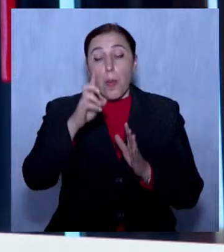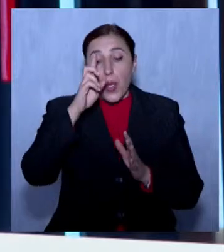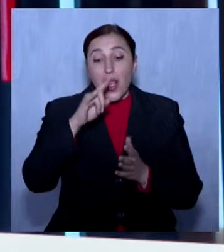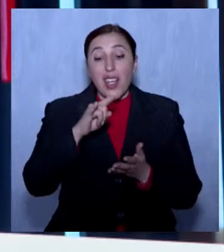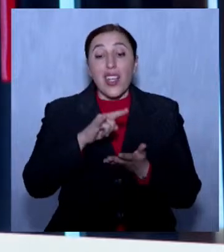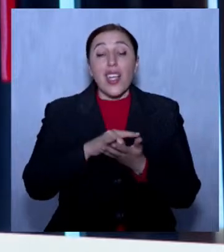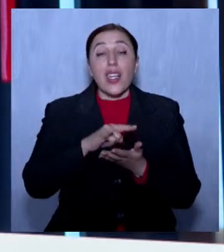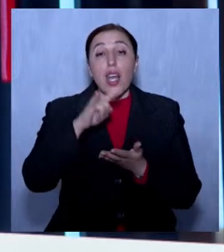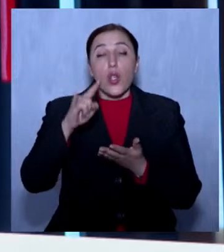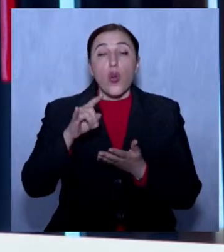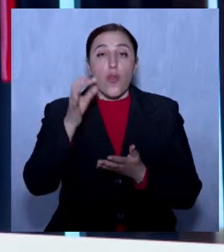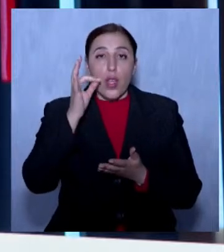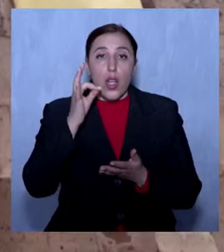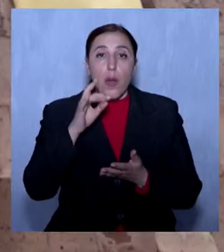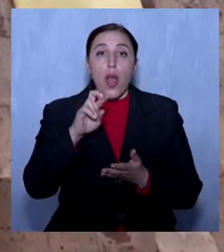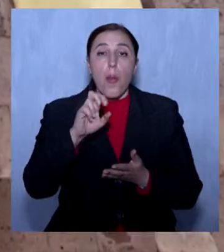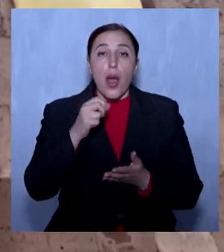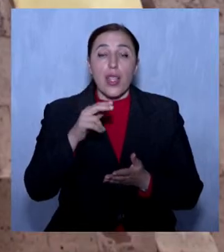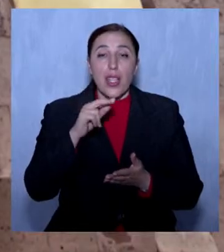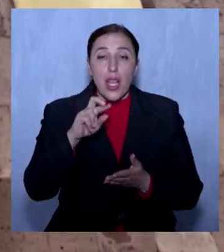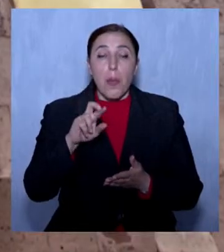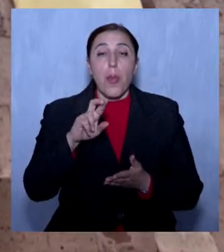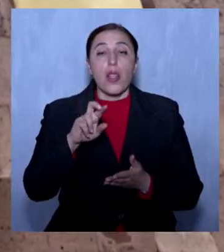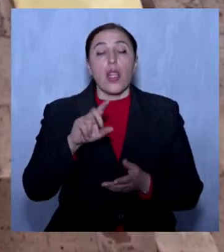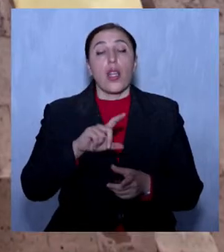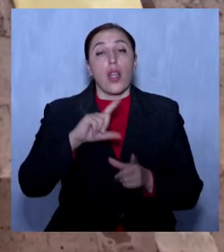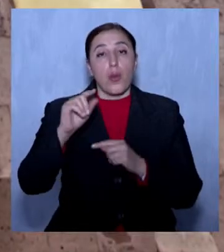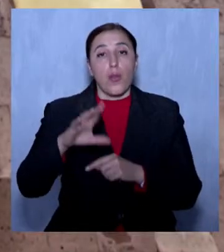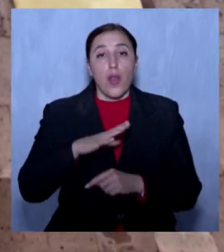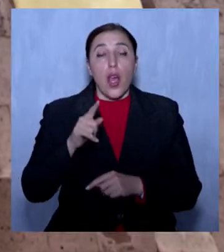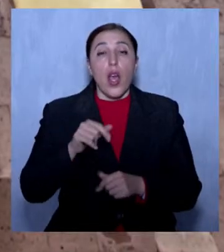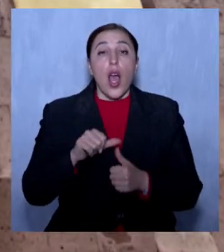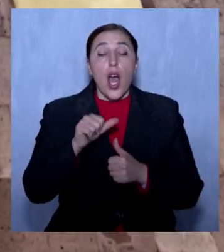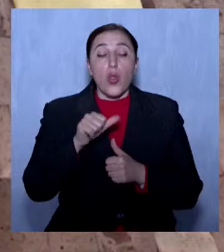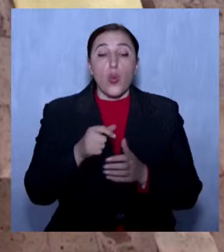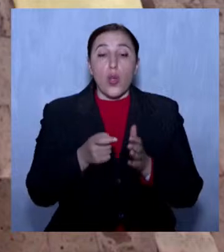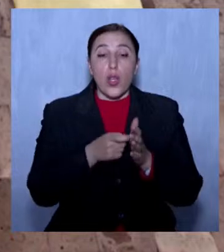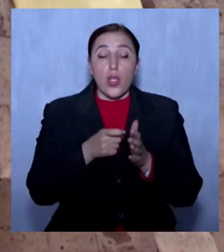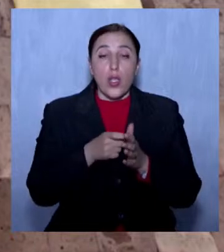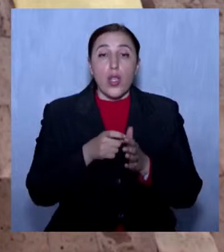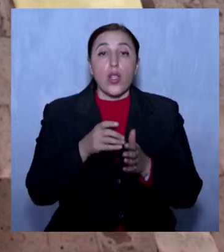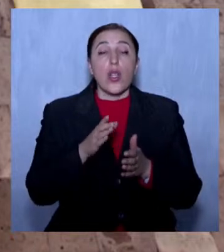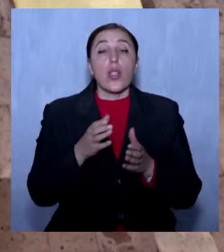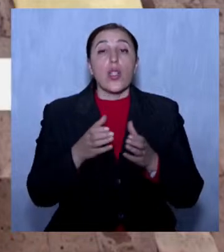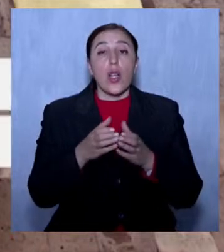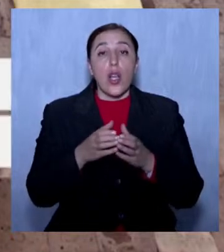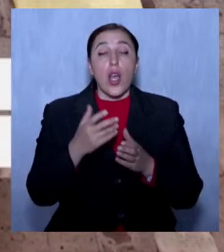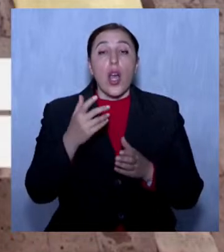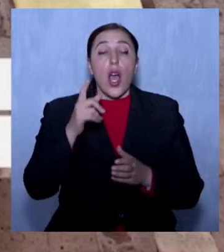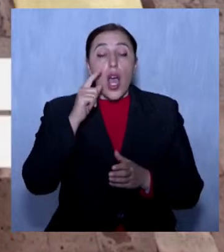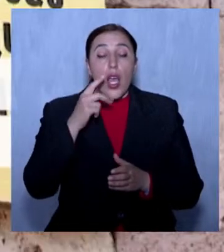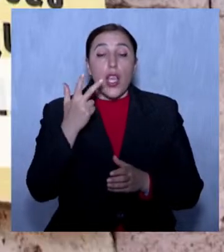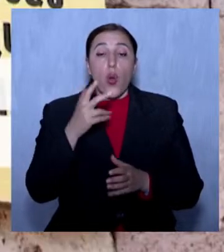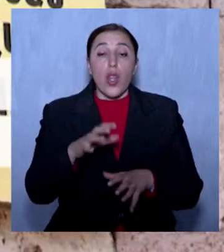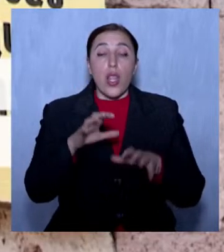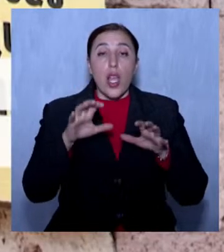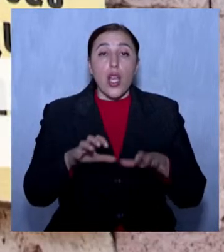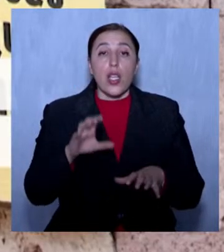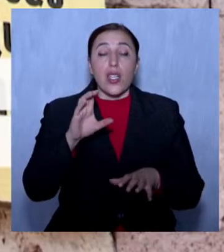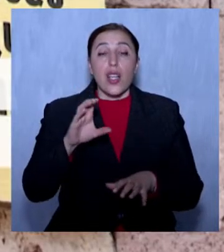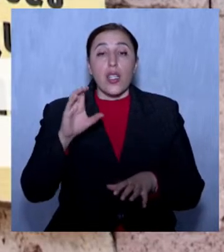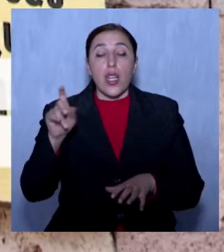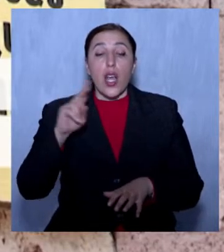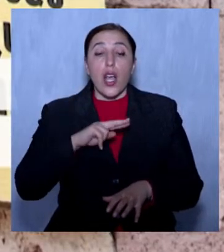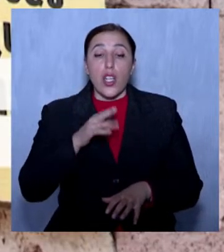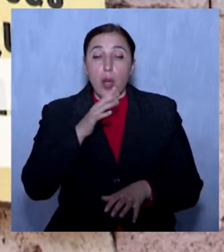այցելել է Բադեն-Բադեն։ Հատուկ քնչական ծառայությունը Հայաստանի 3-րդ նախագահ Սերժ Սարգսյանի պաշտոնավարման